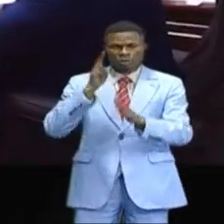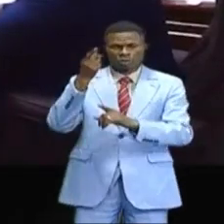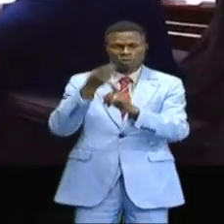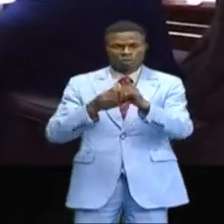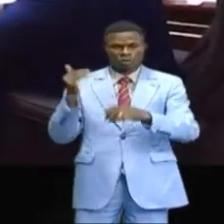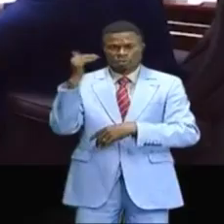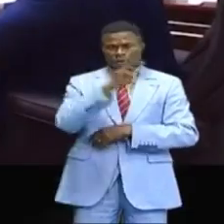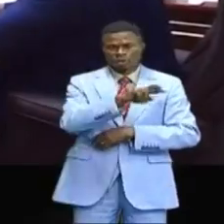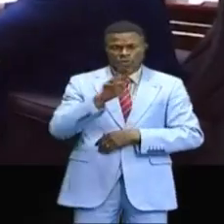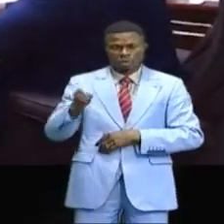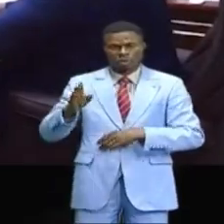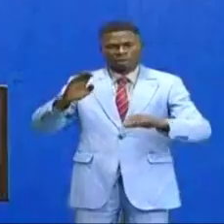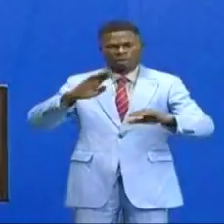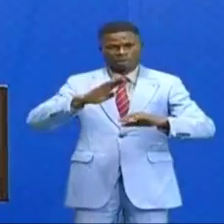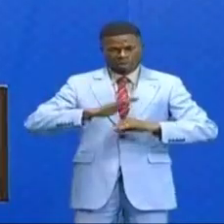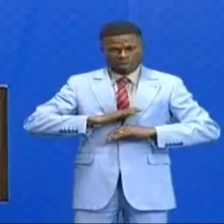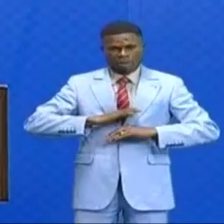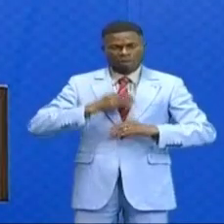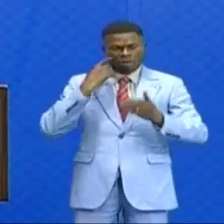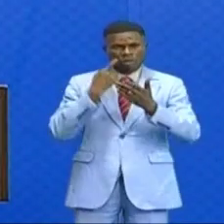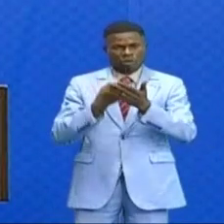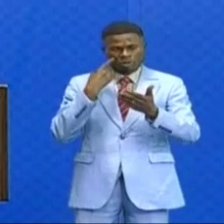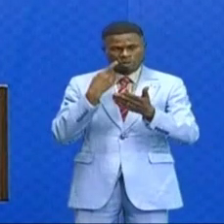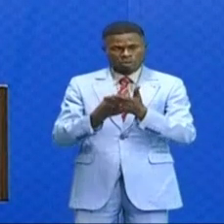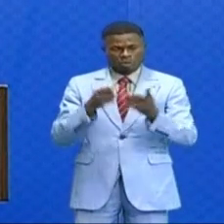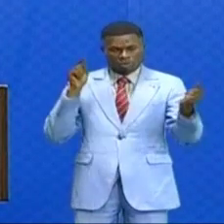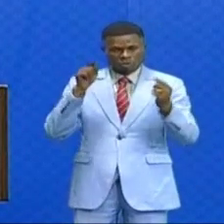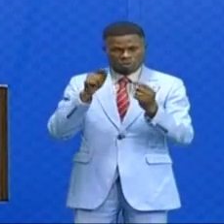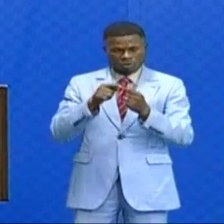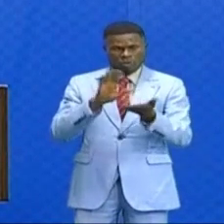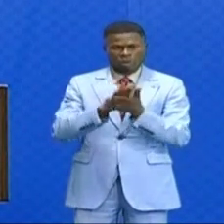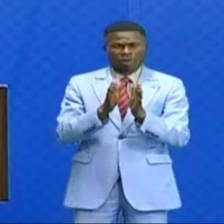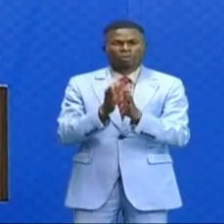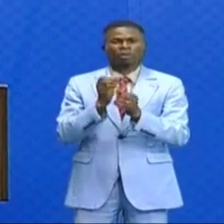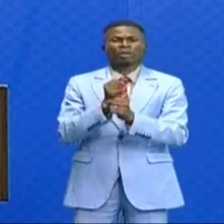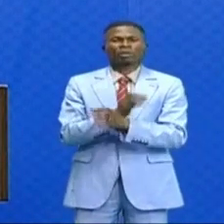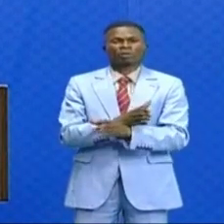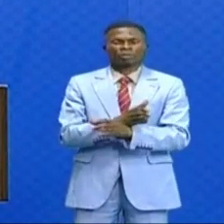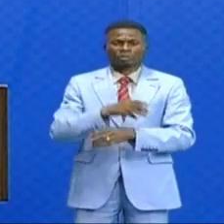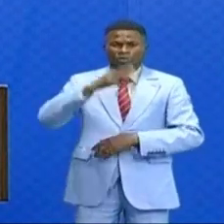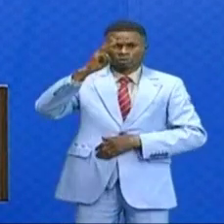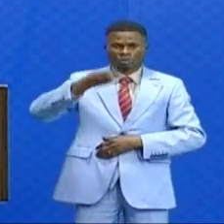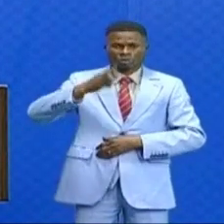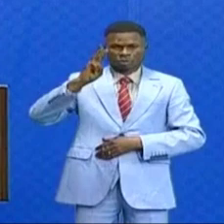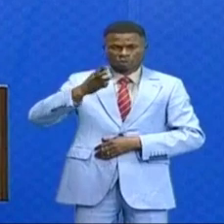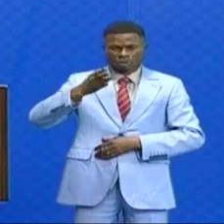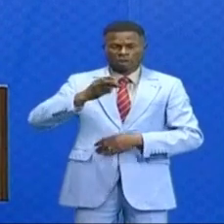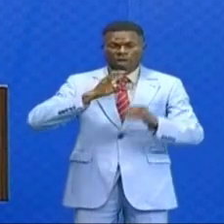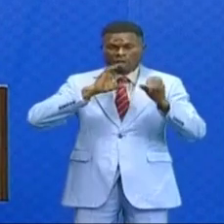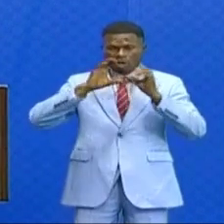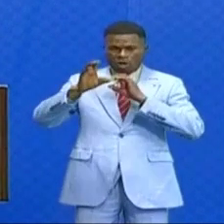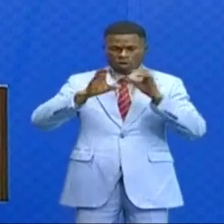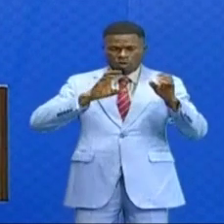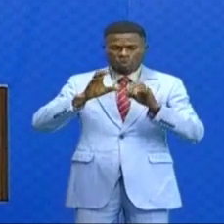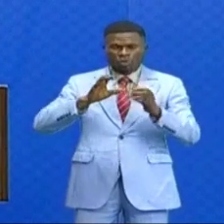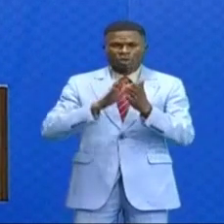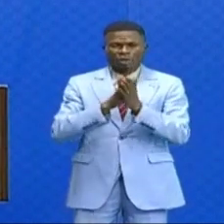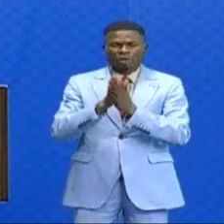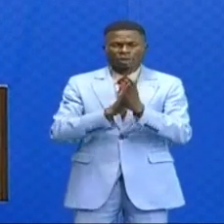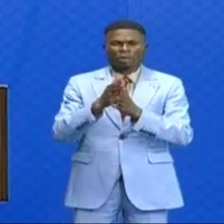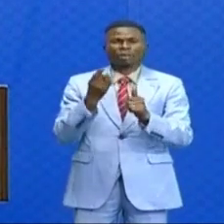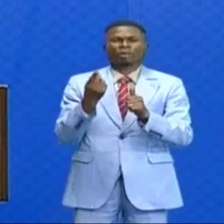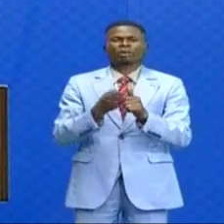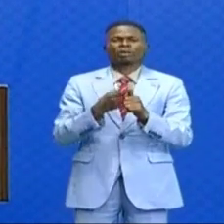de satisfaction des clauses concernées jusqu'à maturation. Le troisième point de la communication du président de la